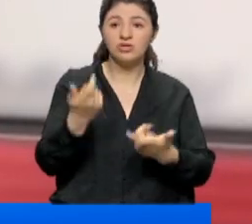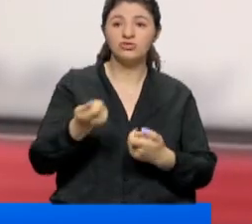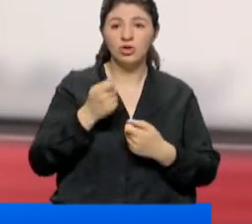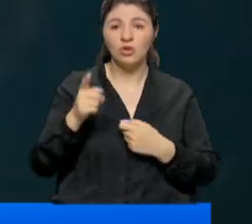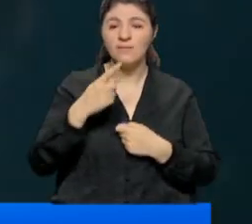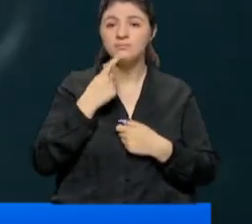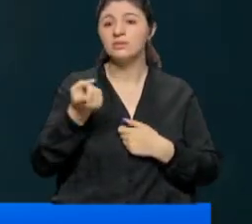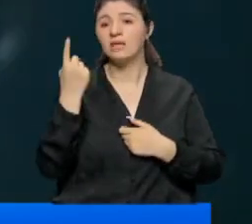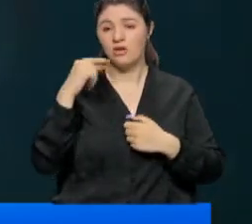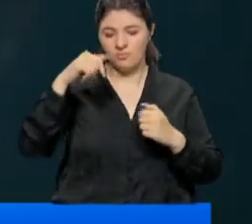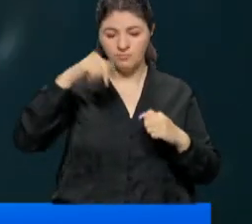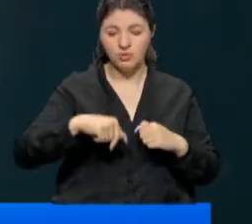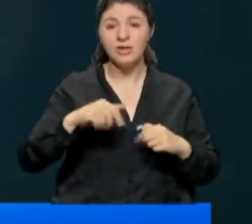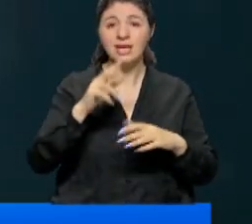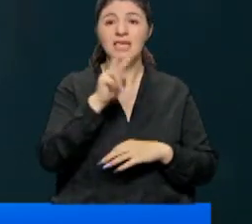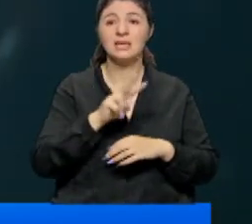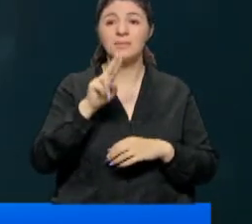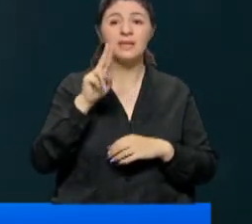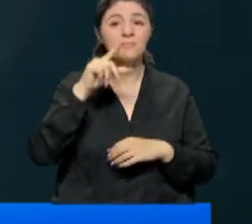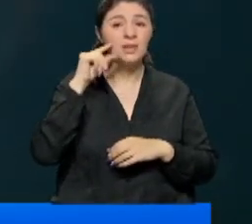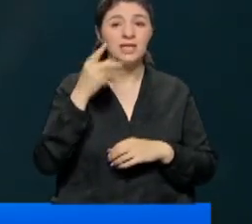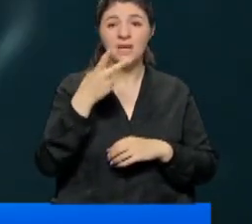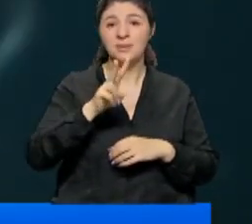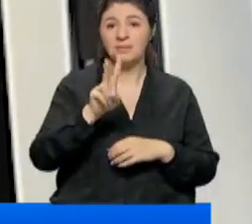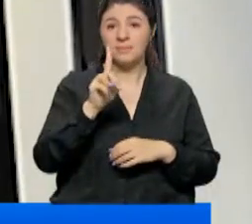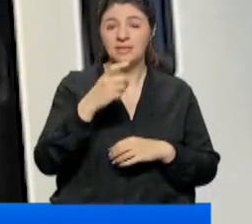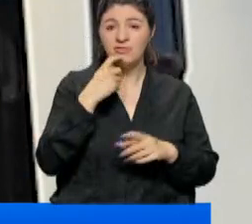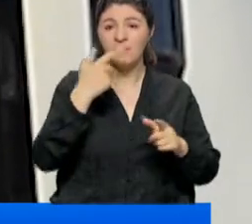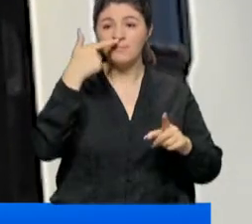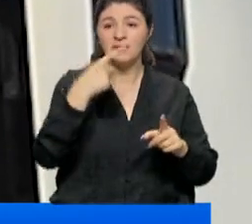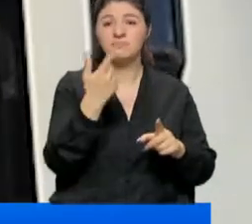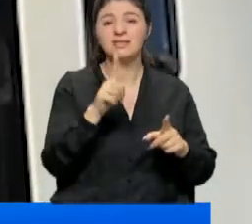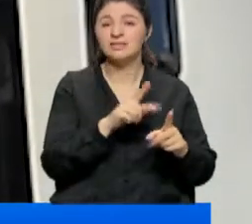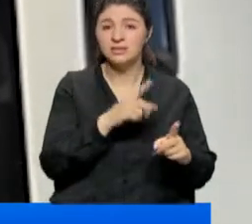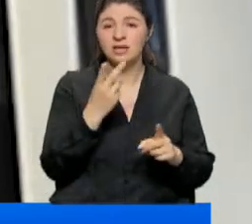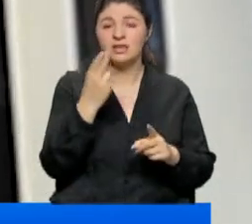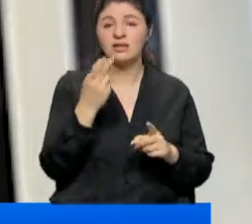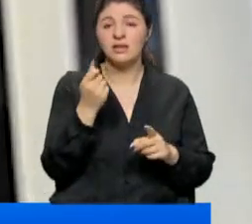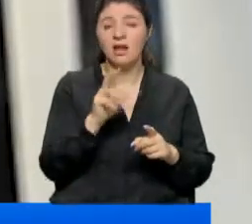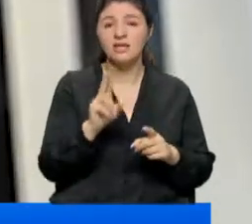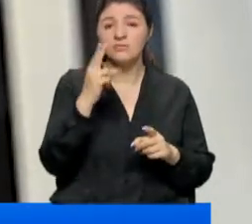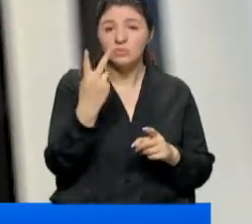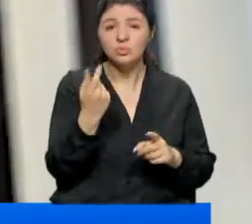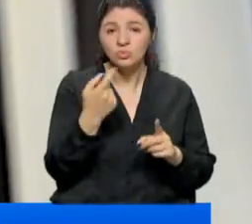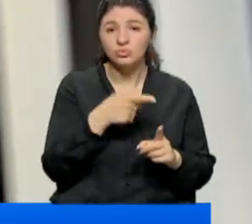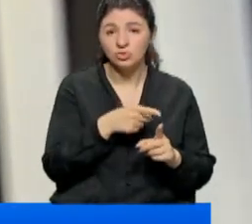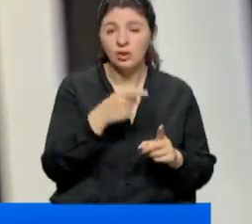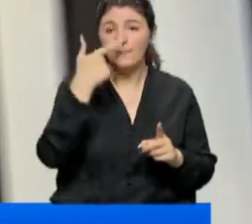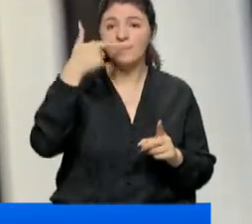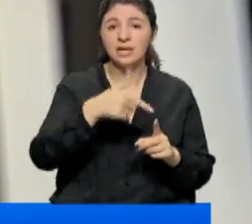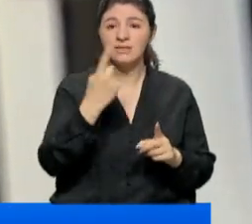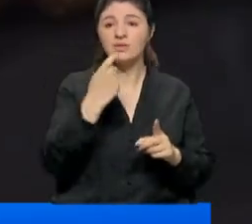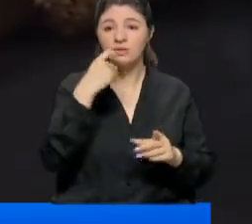dikkat çekiyor geçtiğimiz yıl bugün yani 27 Mayıs 2021'de Benzinin litresi 7 lira 72 kuruştu